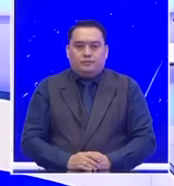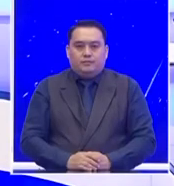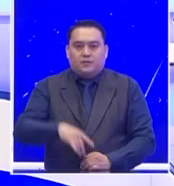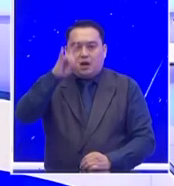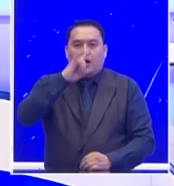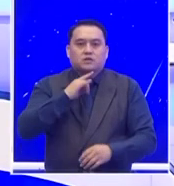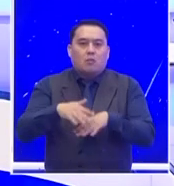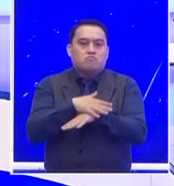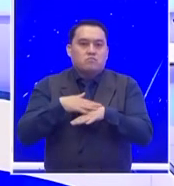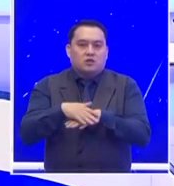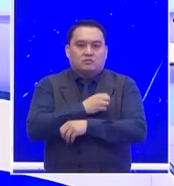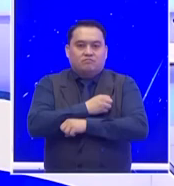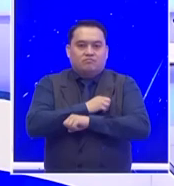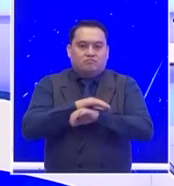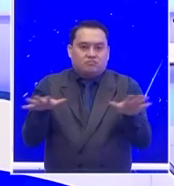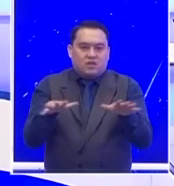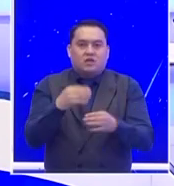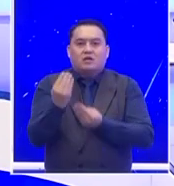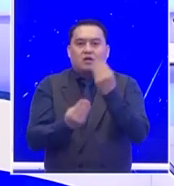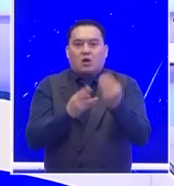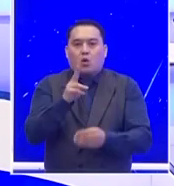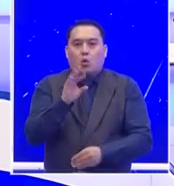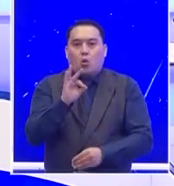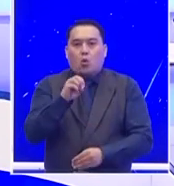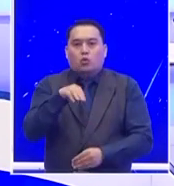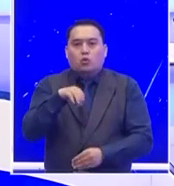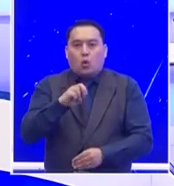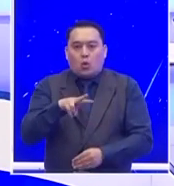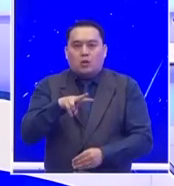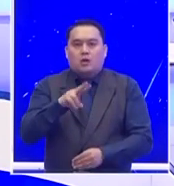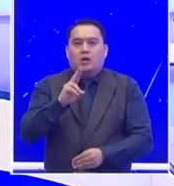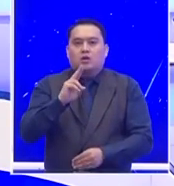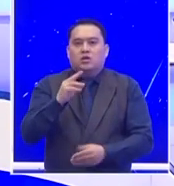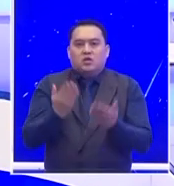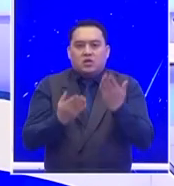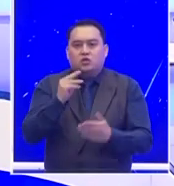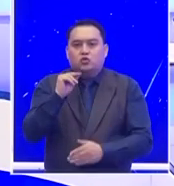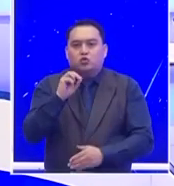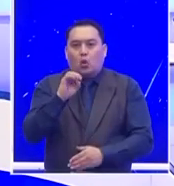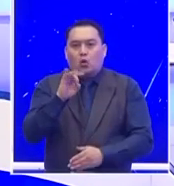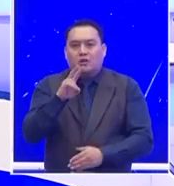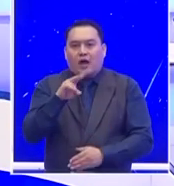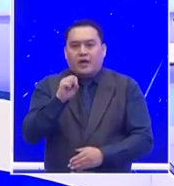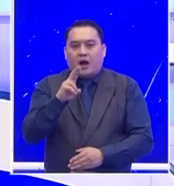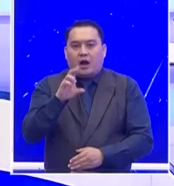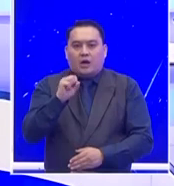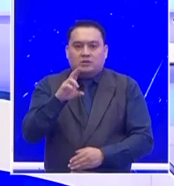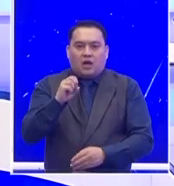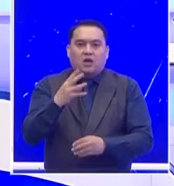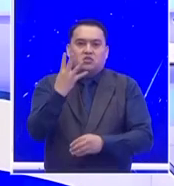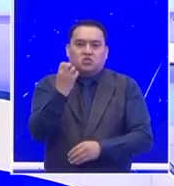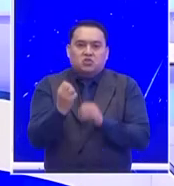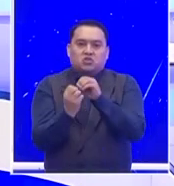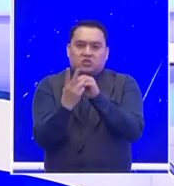В Казахстане массово рассылается в мессенджеры игра «Котел или черная касса». Суть игры – вложить 14 300